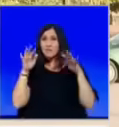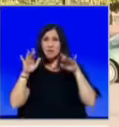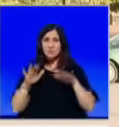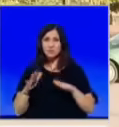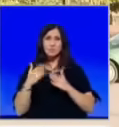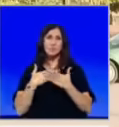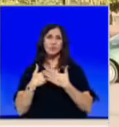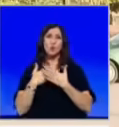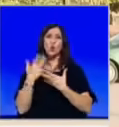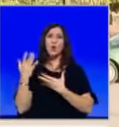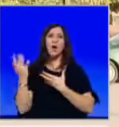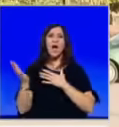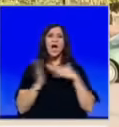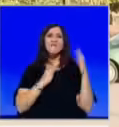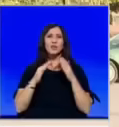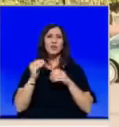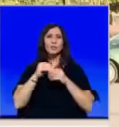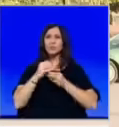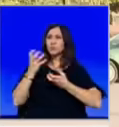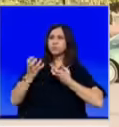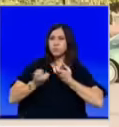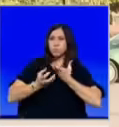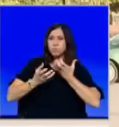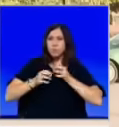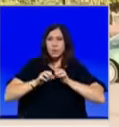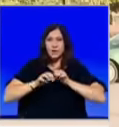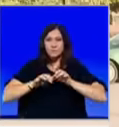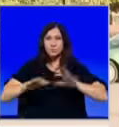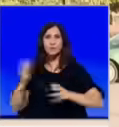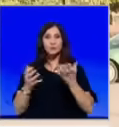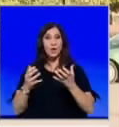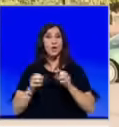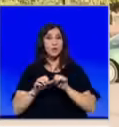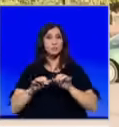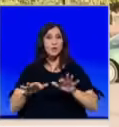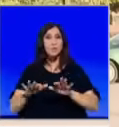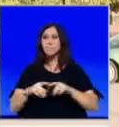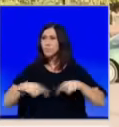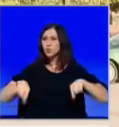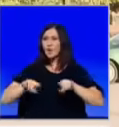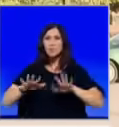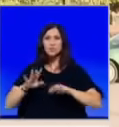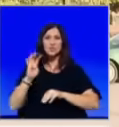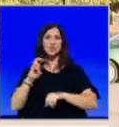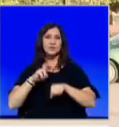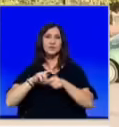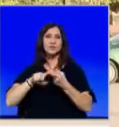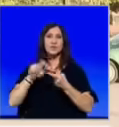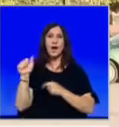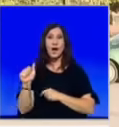по-скоро вятър разпали допълнително пожара. Разпространява се, площа може би вече е около 40 декара.